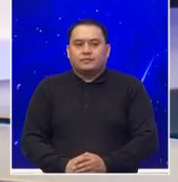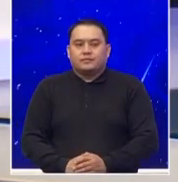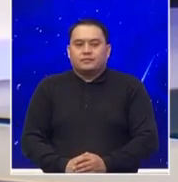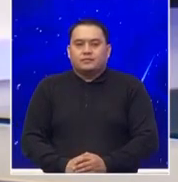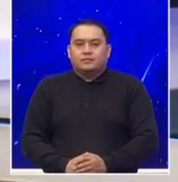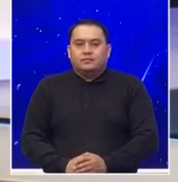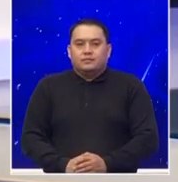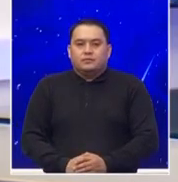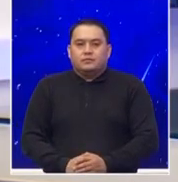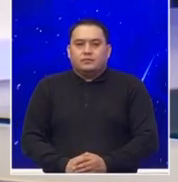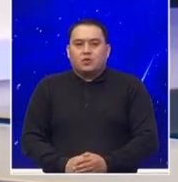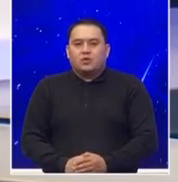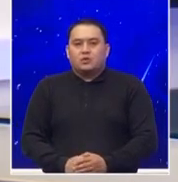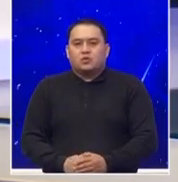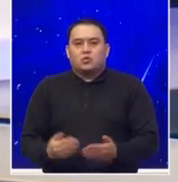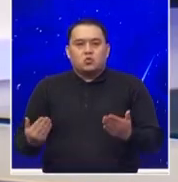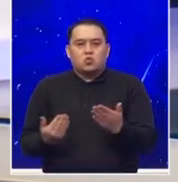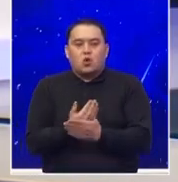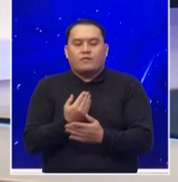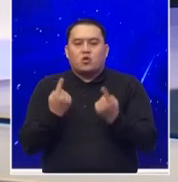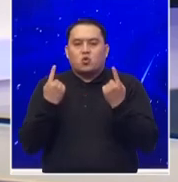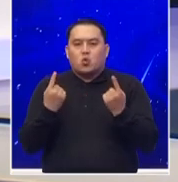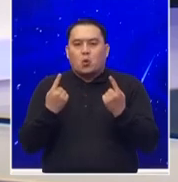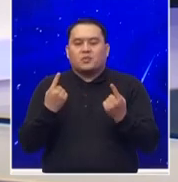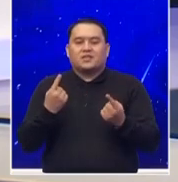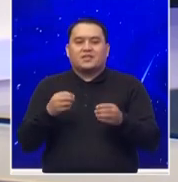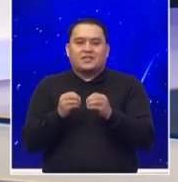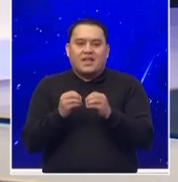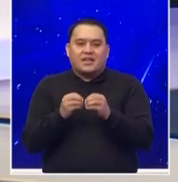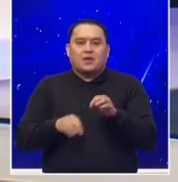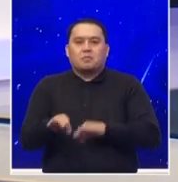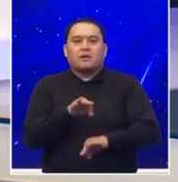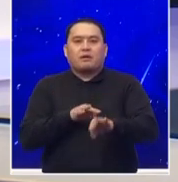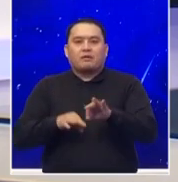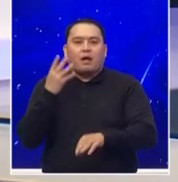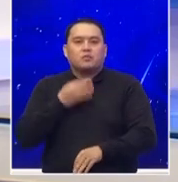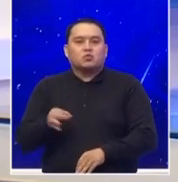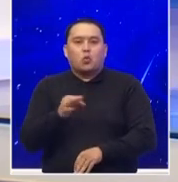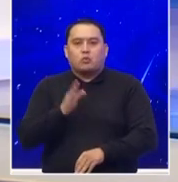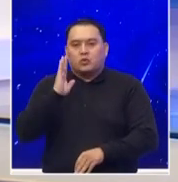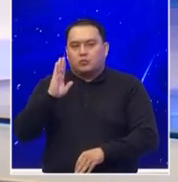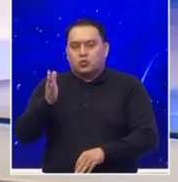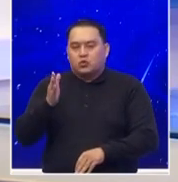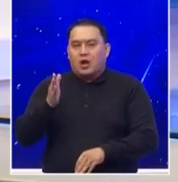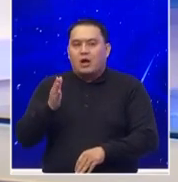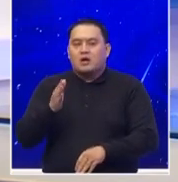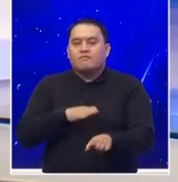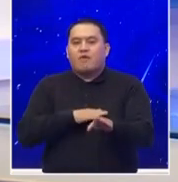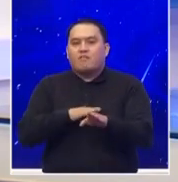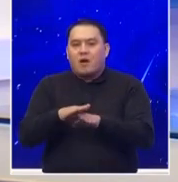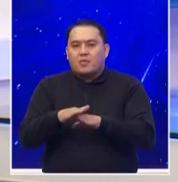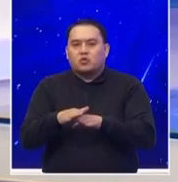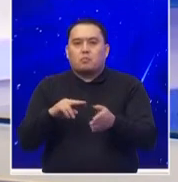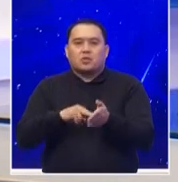К новым вершинам. Топ-10 крупных проектов намерены реализовать в Алматинской области в ближайшие годы. Для